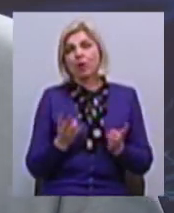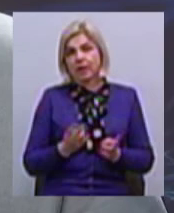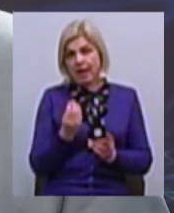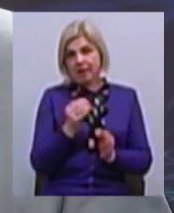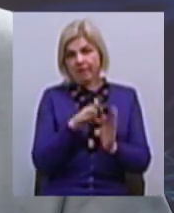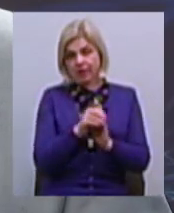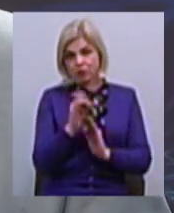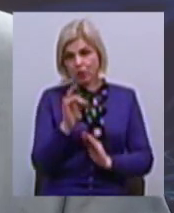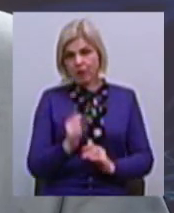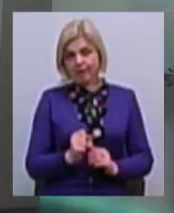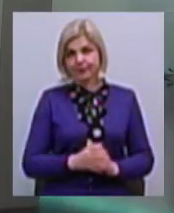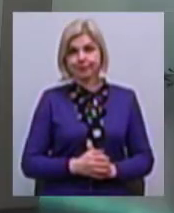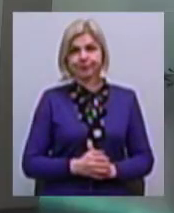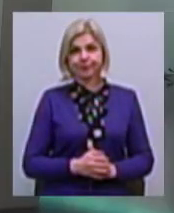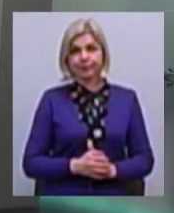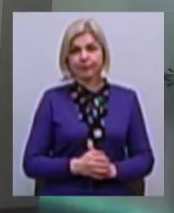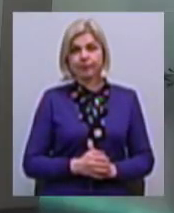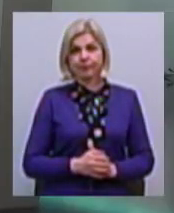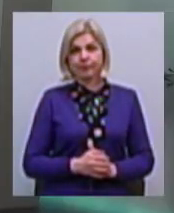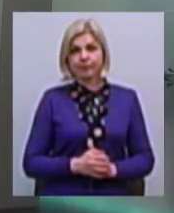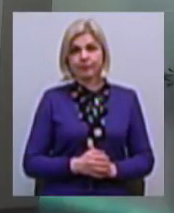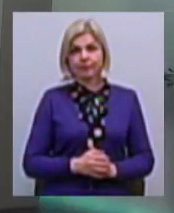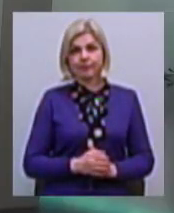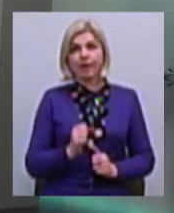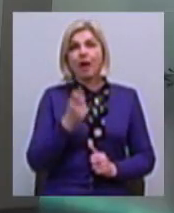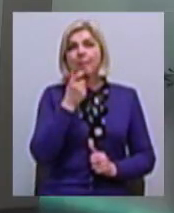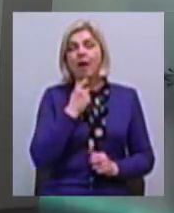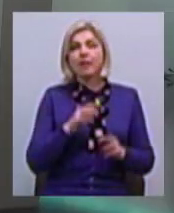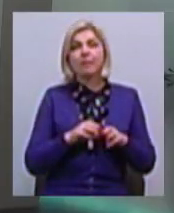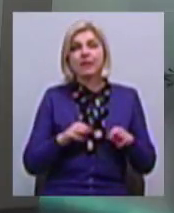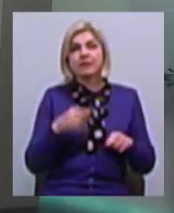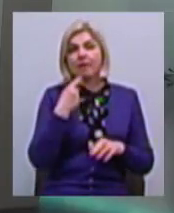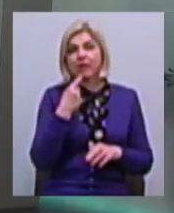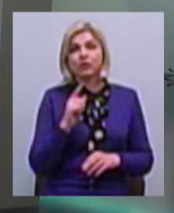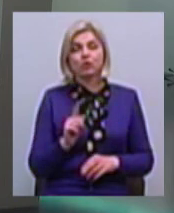інвестора. Щодо того, що пан міністр каже, що це